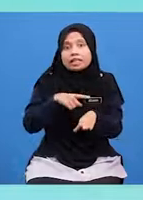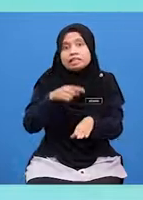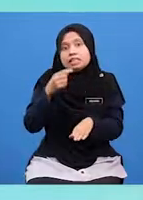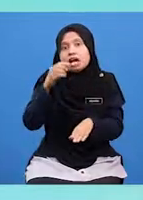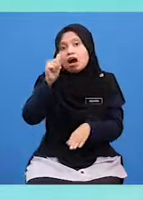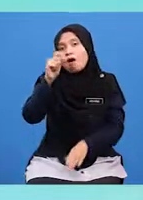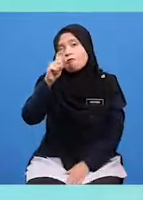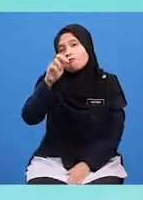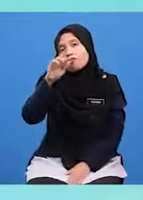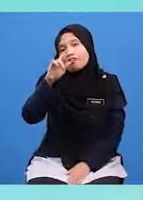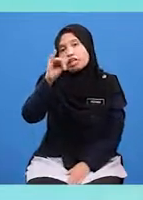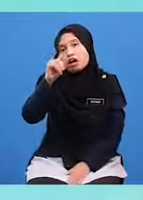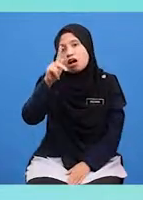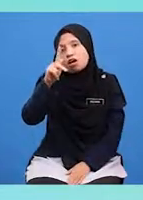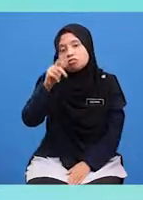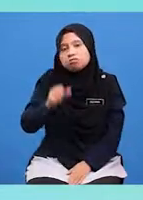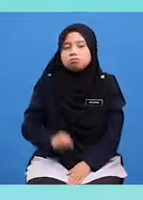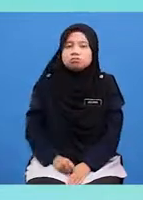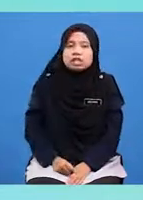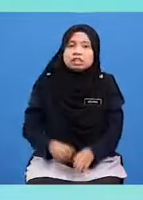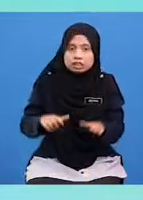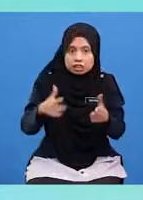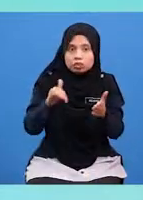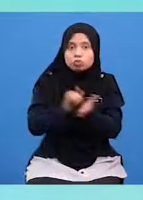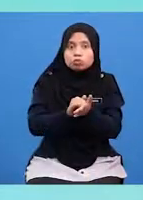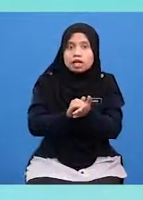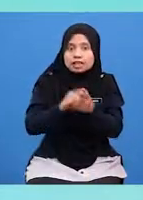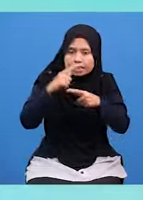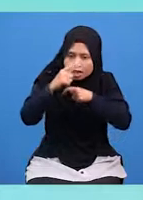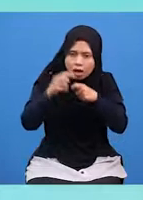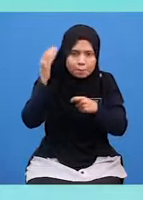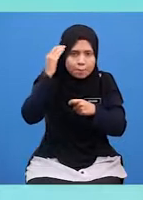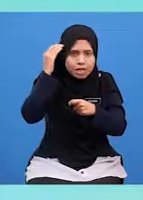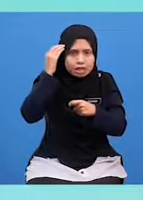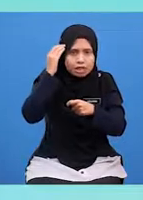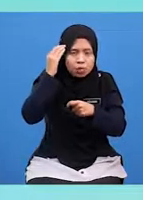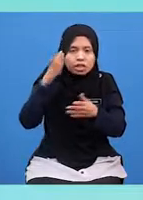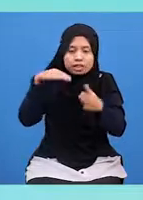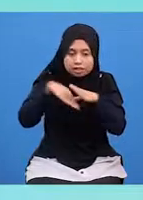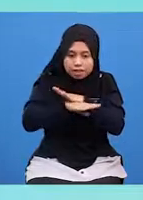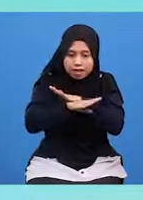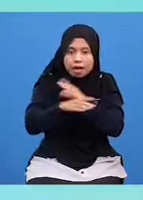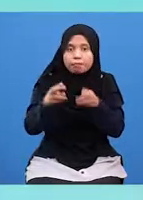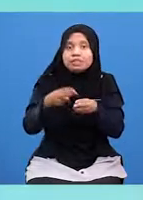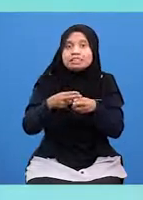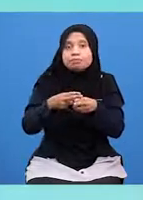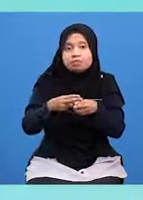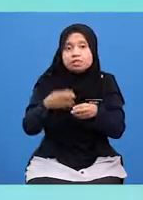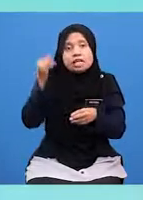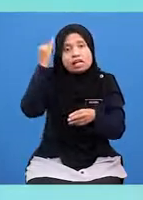Afrika. Sumbangan beliau juga meningkatkan pengetahuan dalam disiplin ilmu geografi.